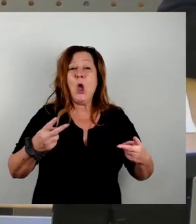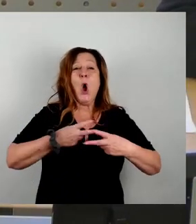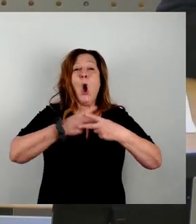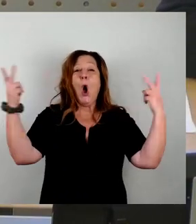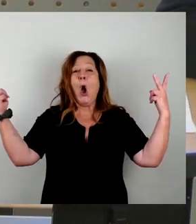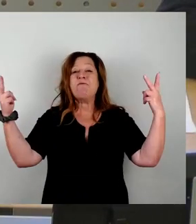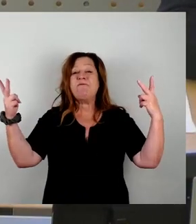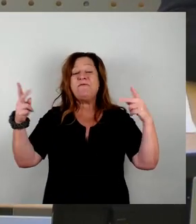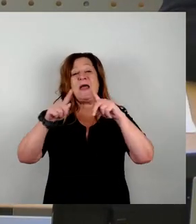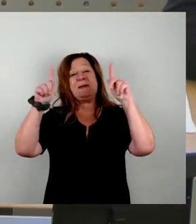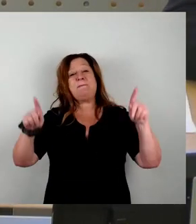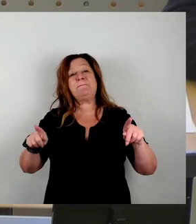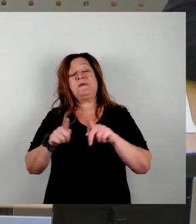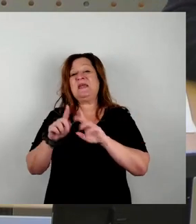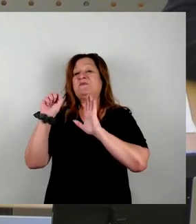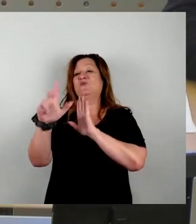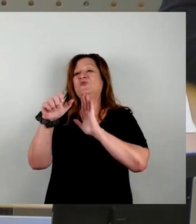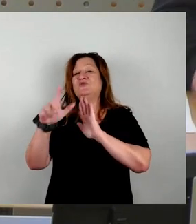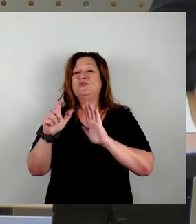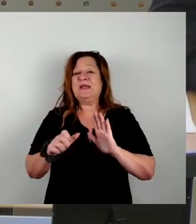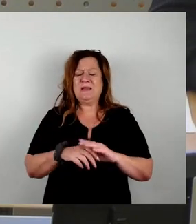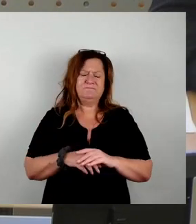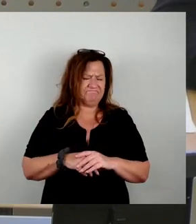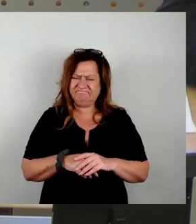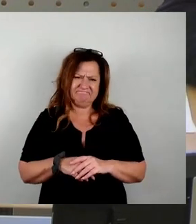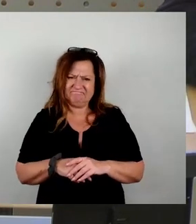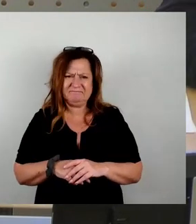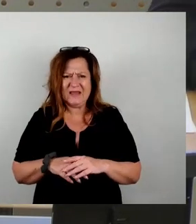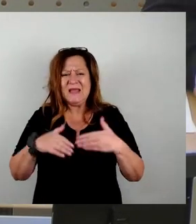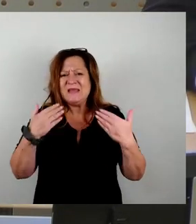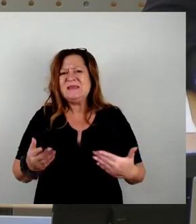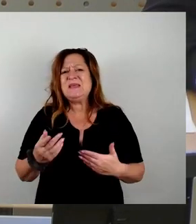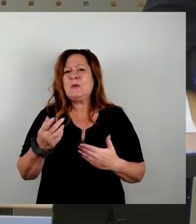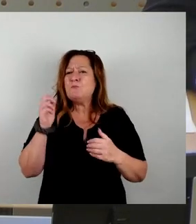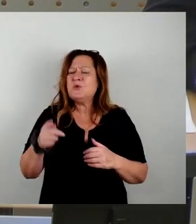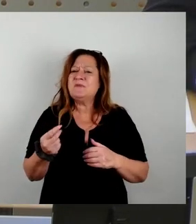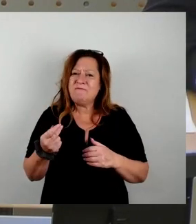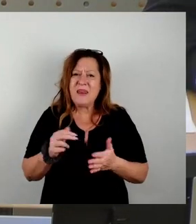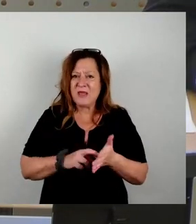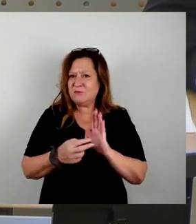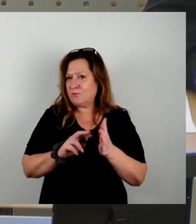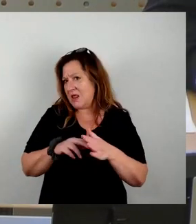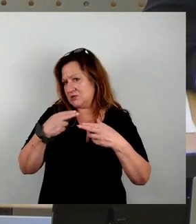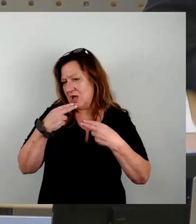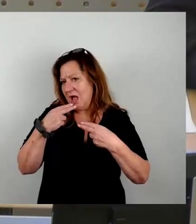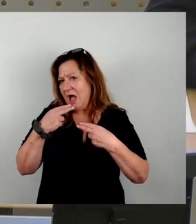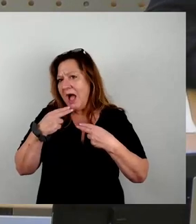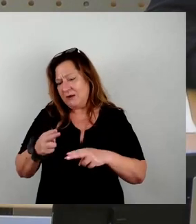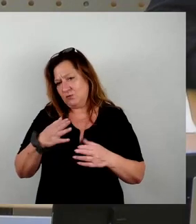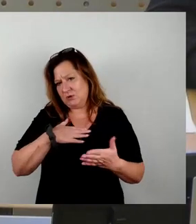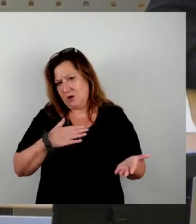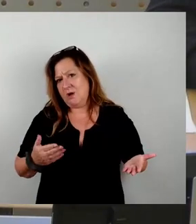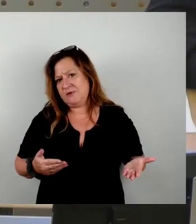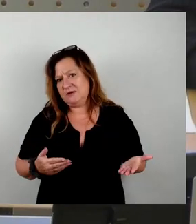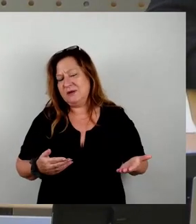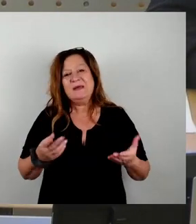jetzt wechselseitig schicken. Ich glaube, das sind Fragen, die müssen vor allem auch finanzpolitisch beantwortet werden. Es ist am Ende eine Geldfrage, über die